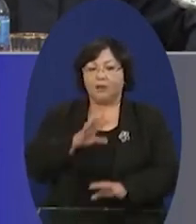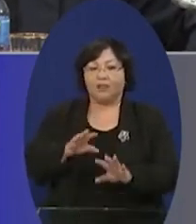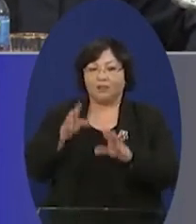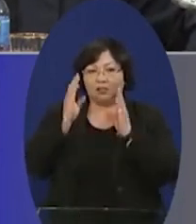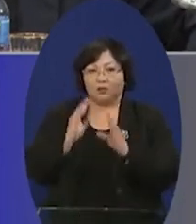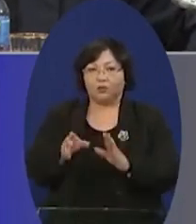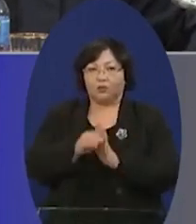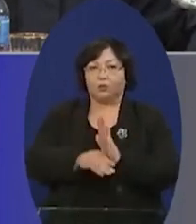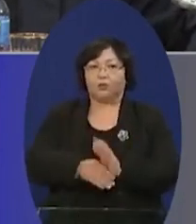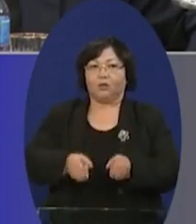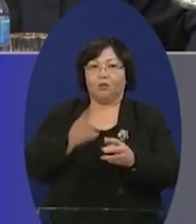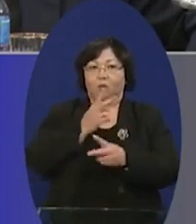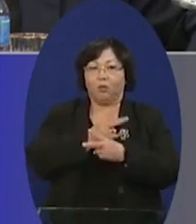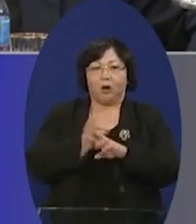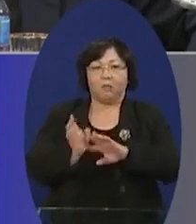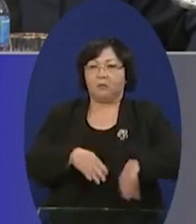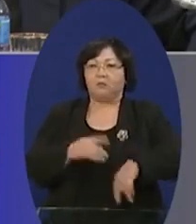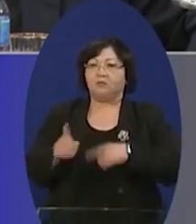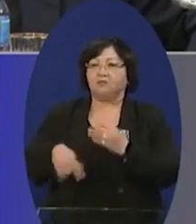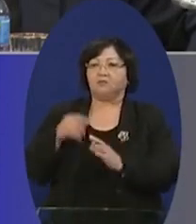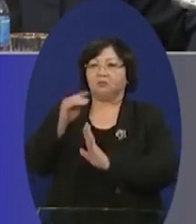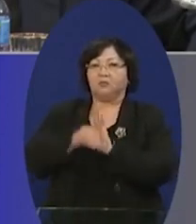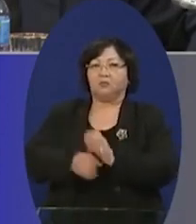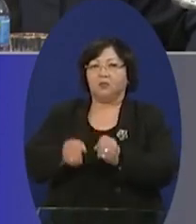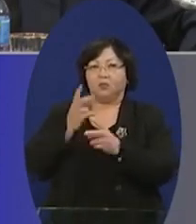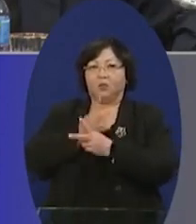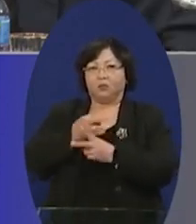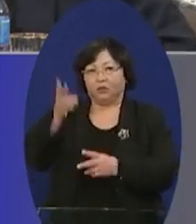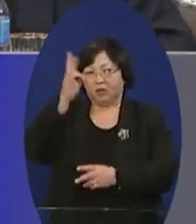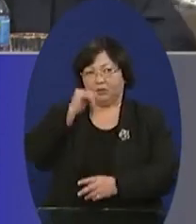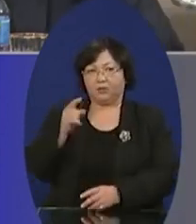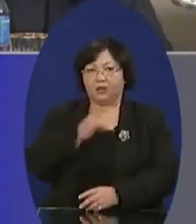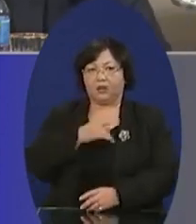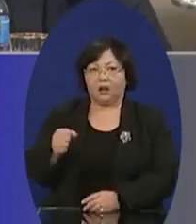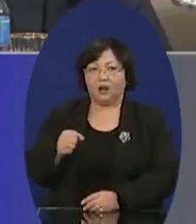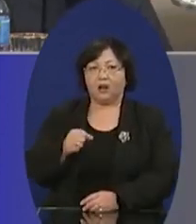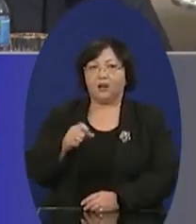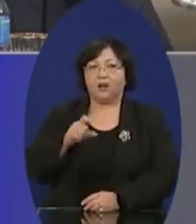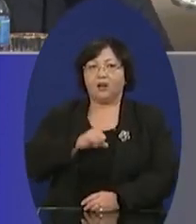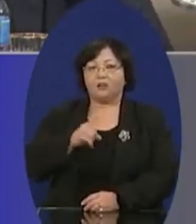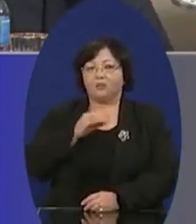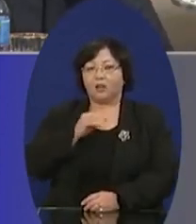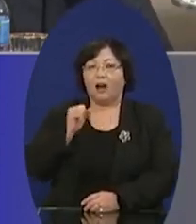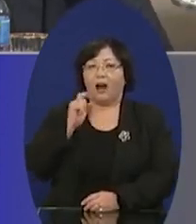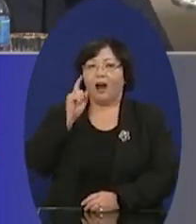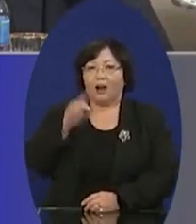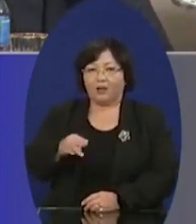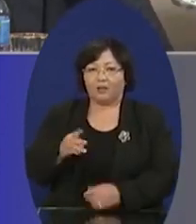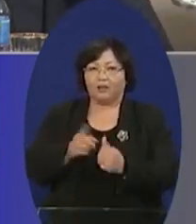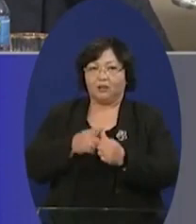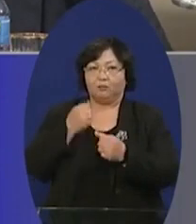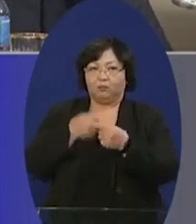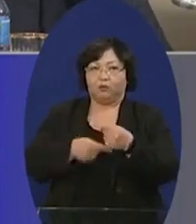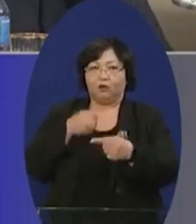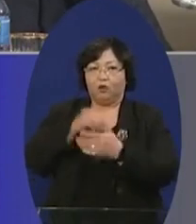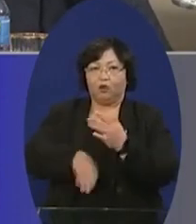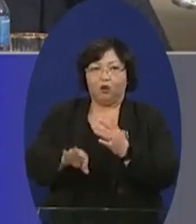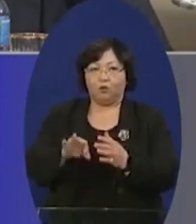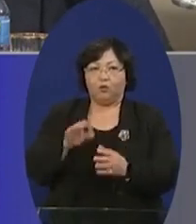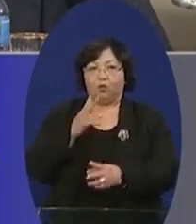гаргаад хуулиас давсан журам гаргаад тэрийг хуульзээ яам захиргааны эрхцүү хэмжээний актын бүртгэл бүртгүүлэлгүй. Өөрөөр хэлбэл